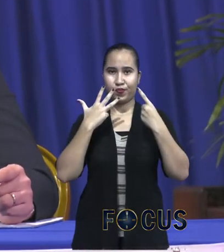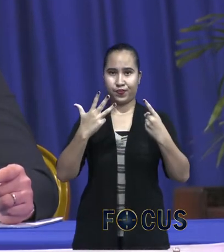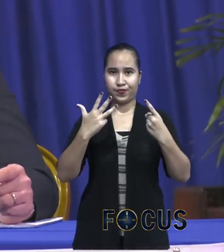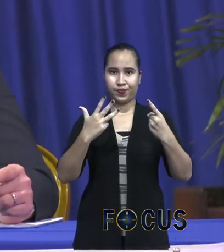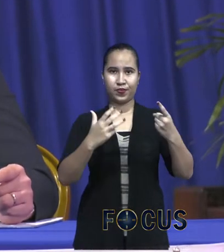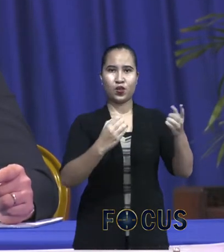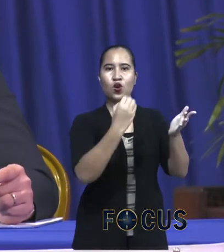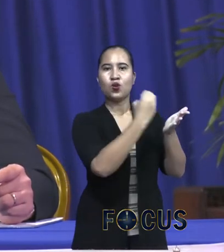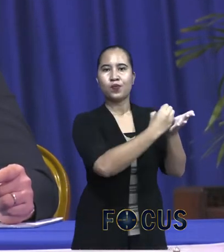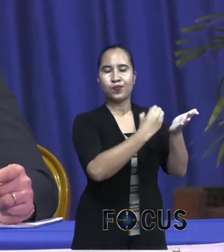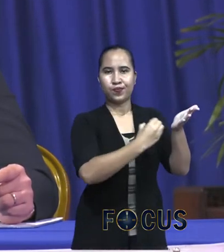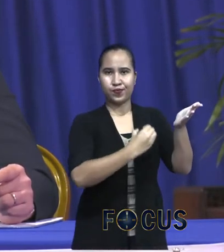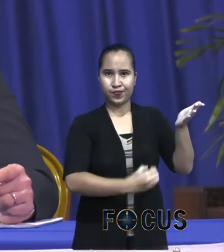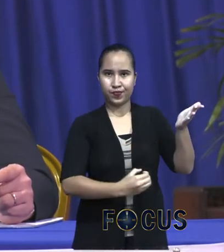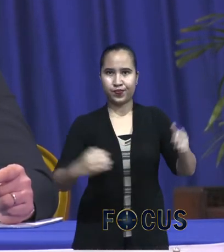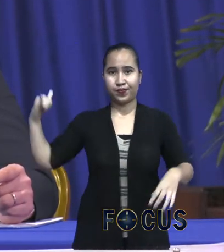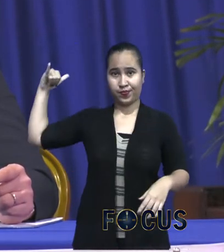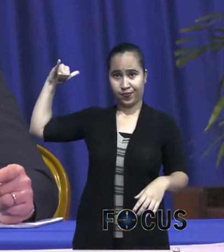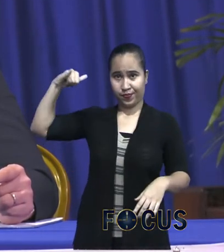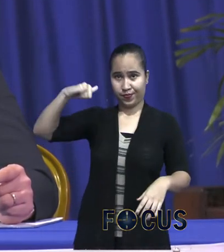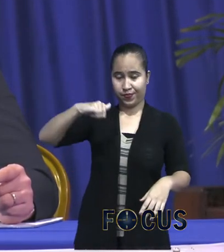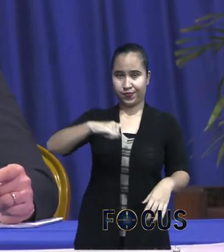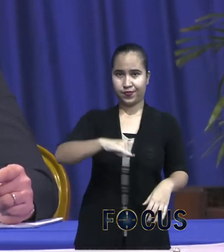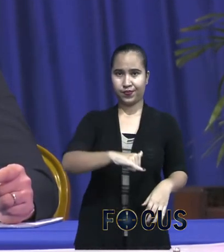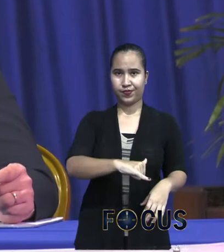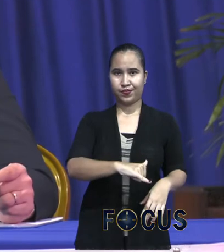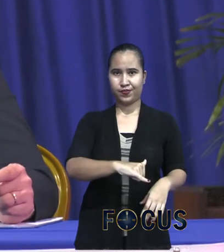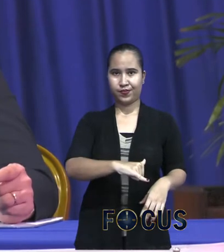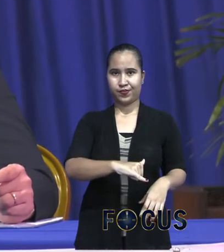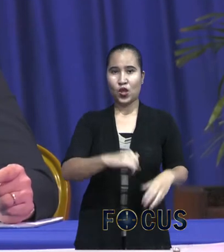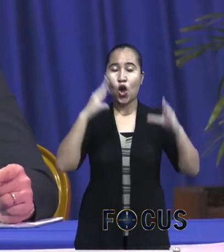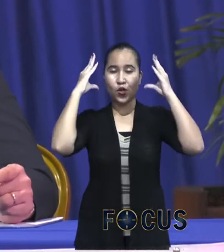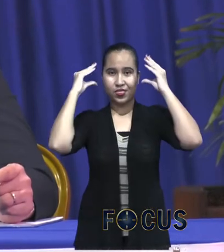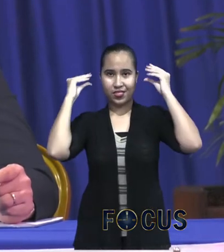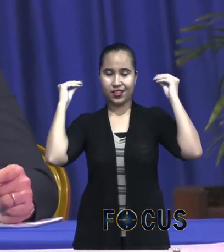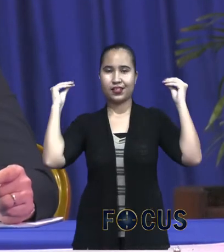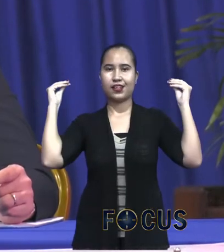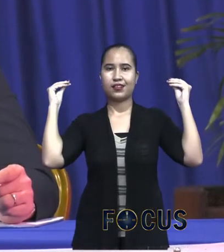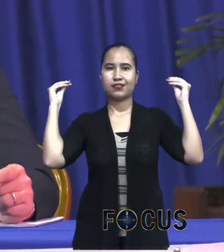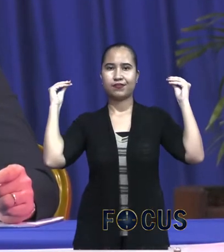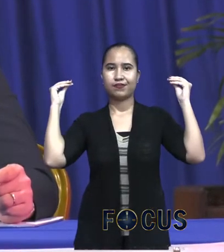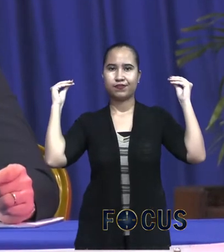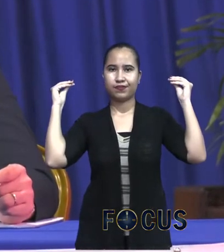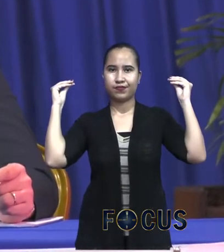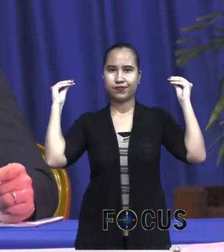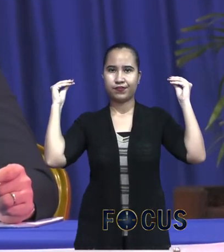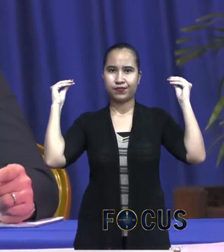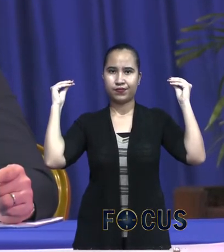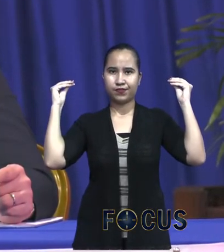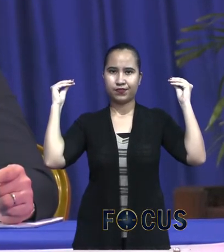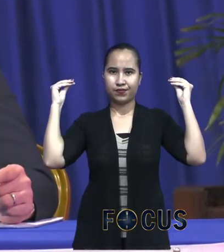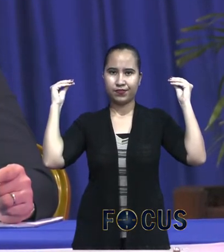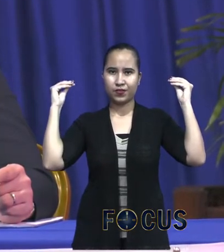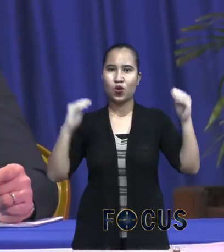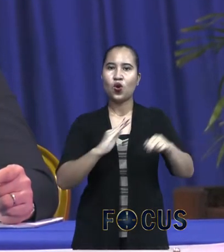voor de komende repatriatievluchten uit Nederland zullen zijn